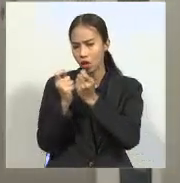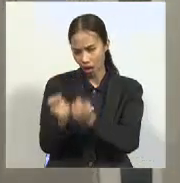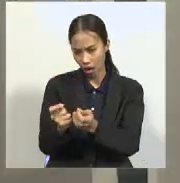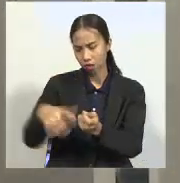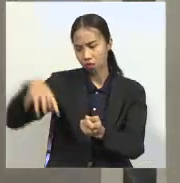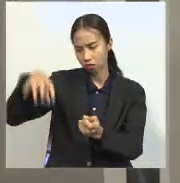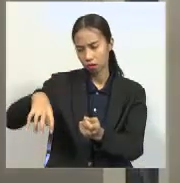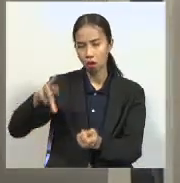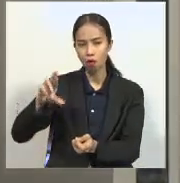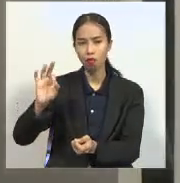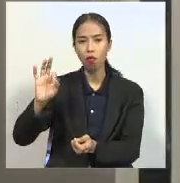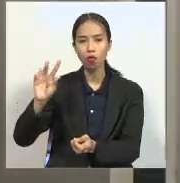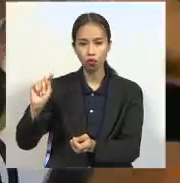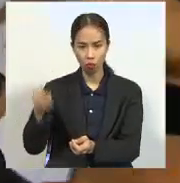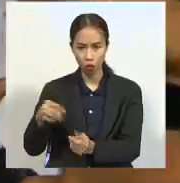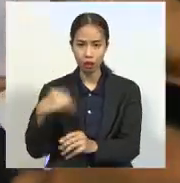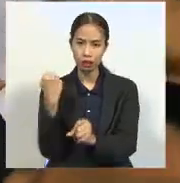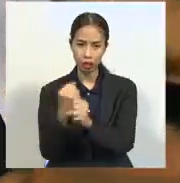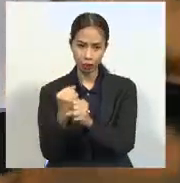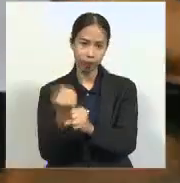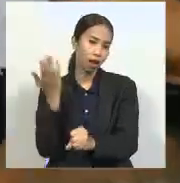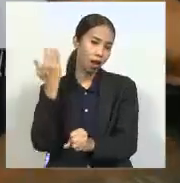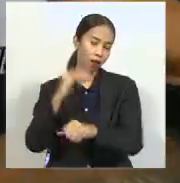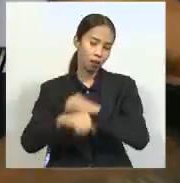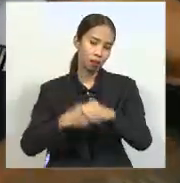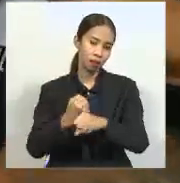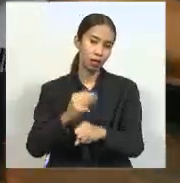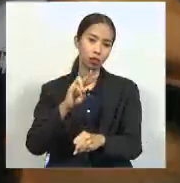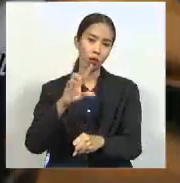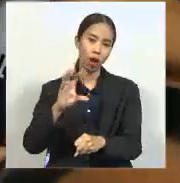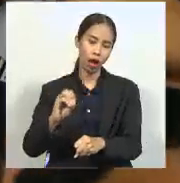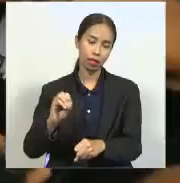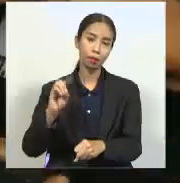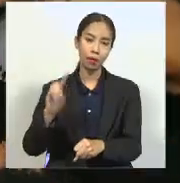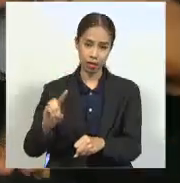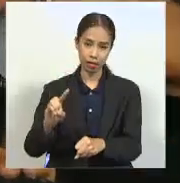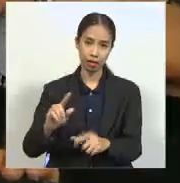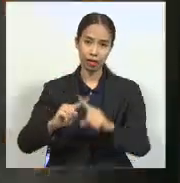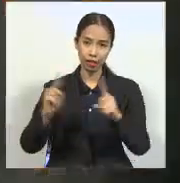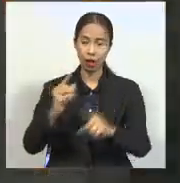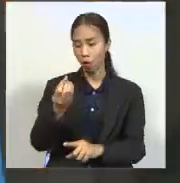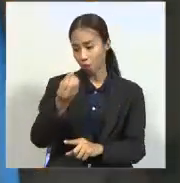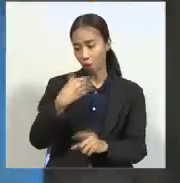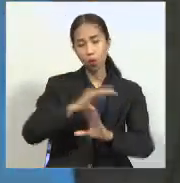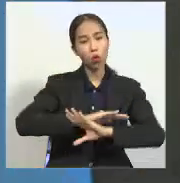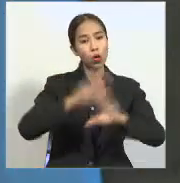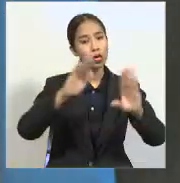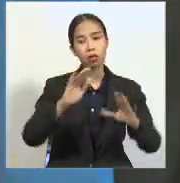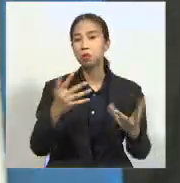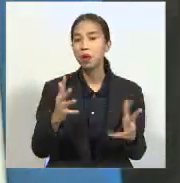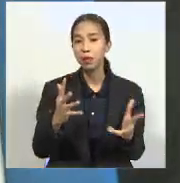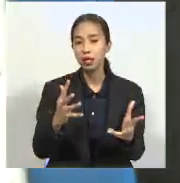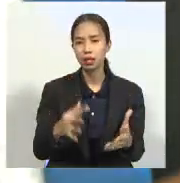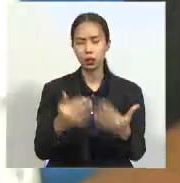ไฟให้เข้ามาพัฒนาพื้นที่ตั้งแต่ปี2551โดยที่ไม่มีการแจ้งยกเลิกสัญญาพร้อม